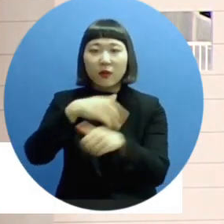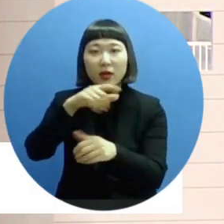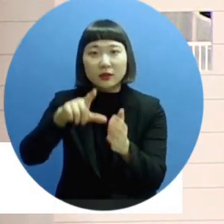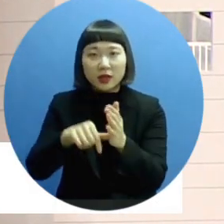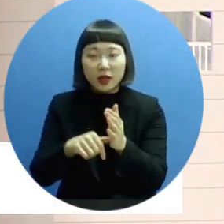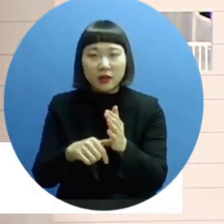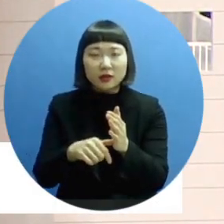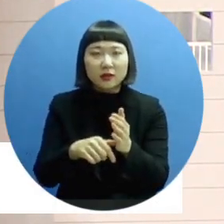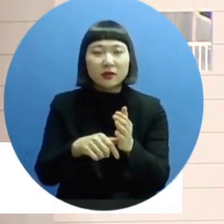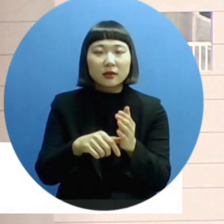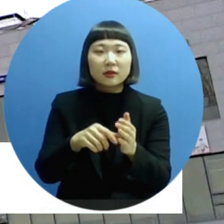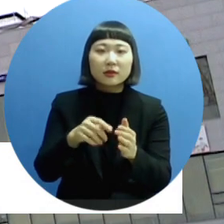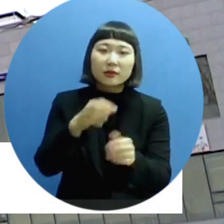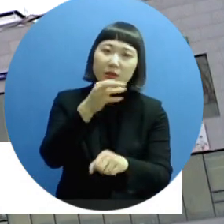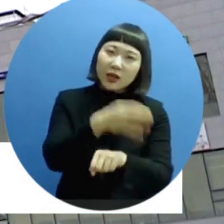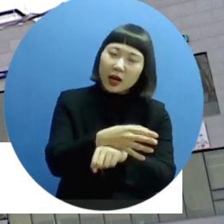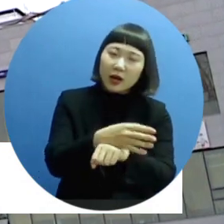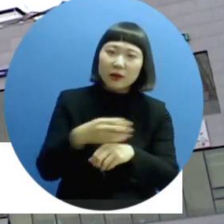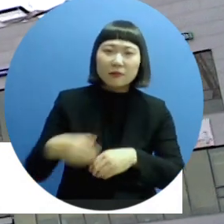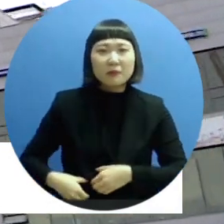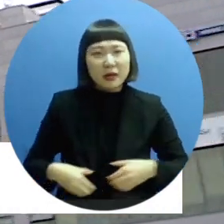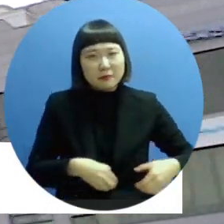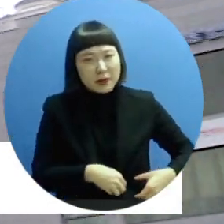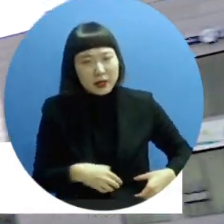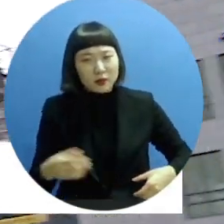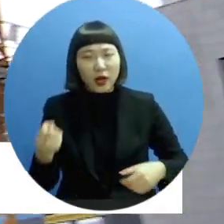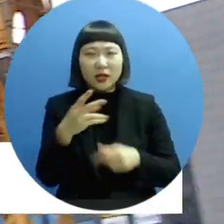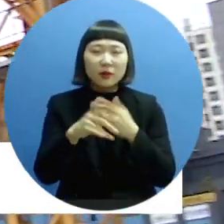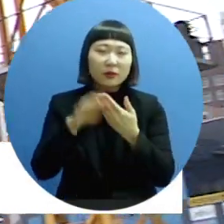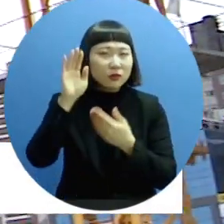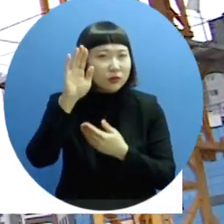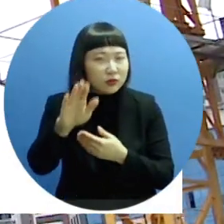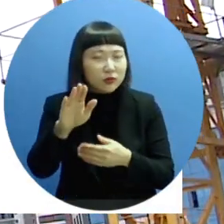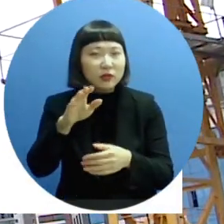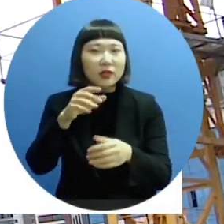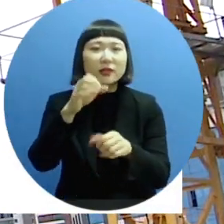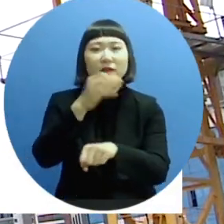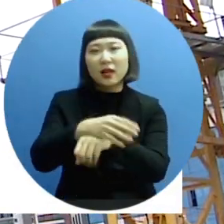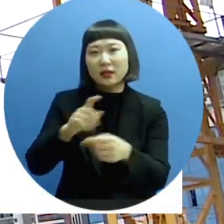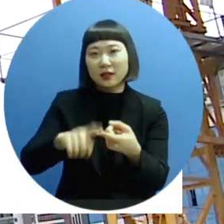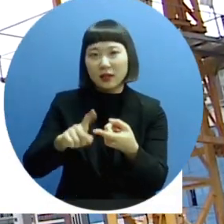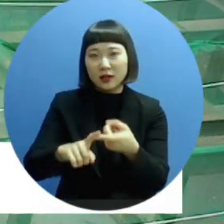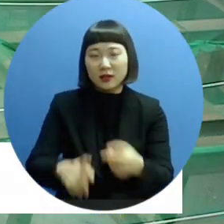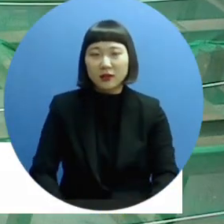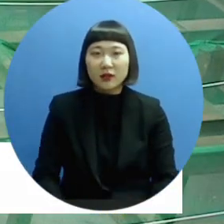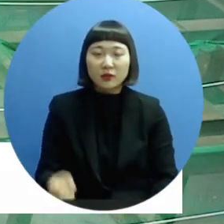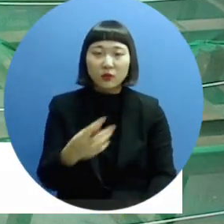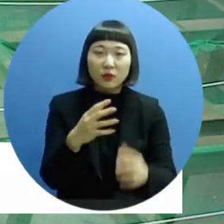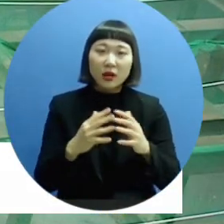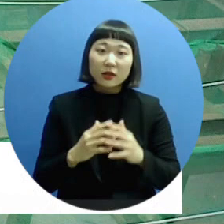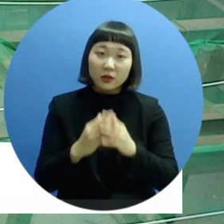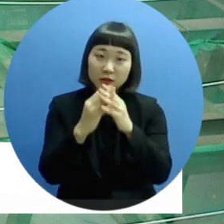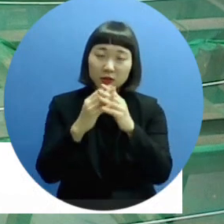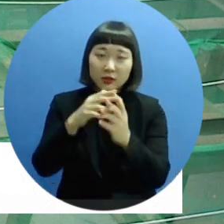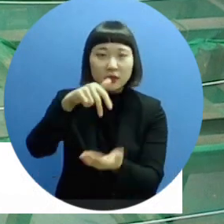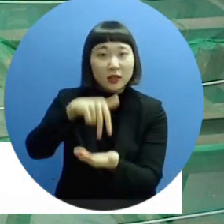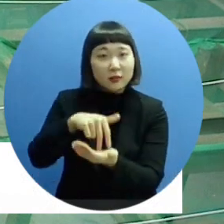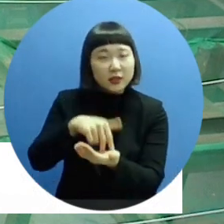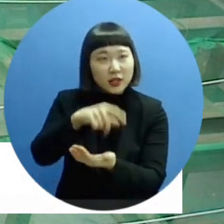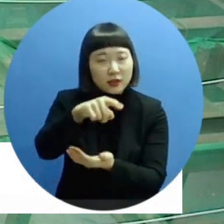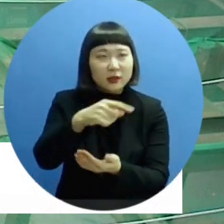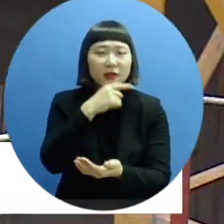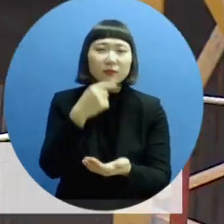있습니다. 집을 사려는 사람이 없고 준공까지 자금 조달이 불확실하다 보니 사업 시행자가 위험을 감수하기 어려운